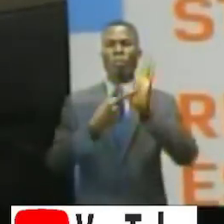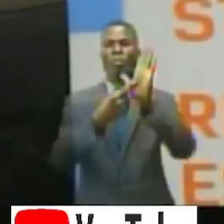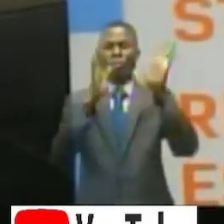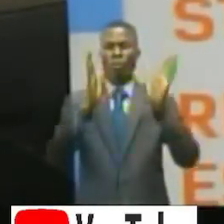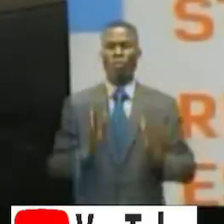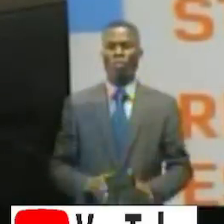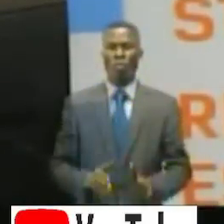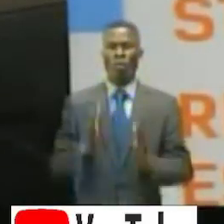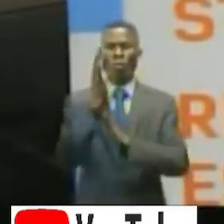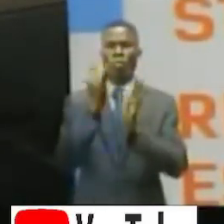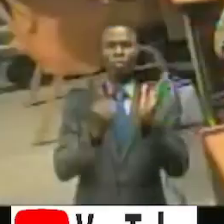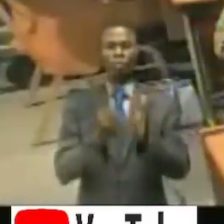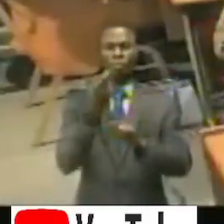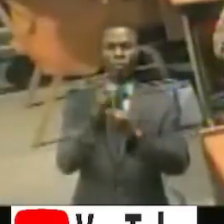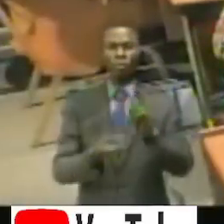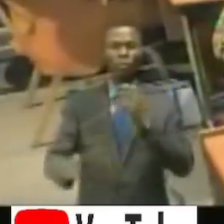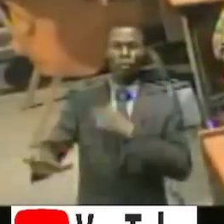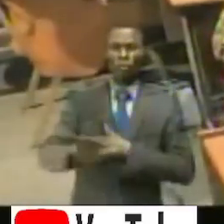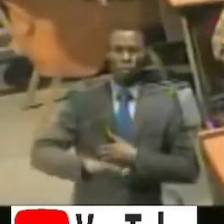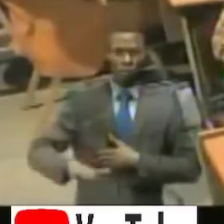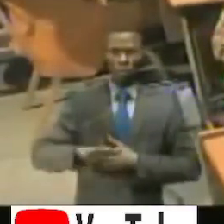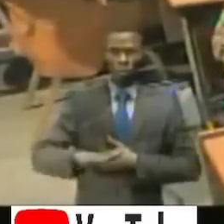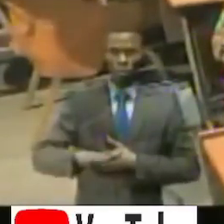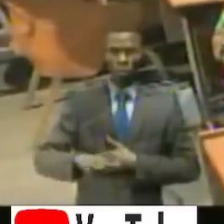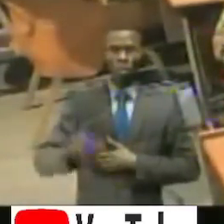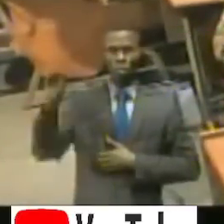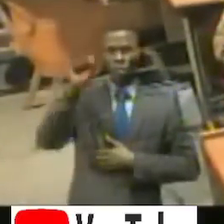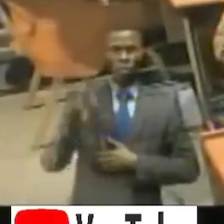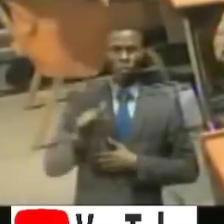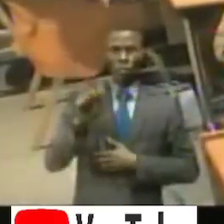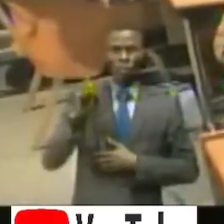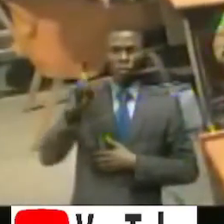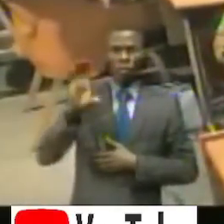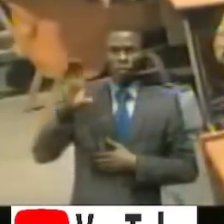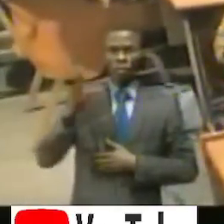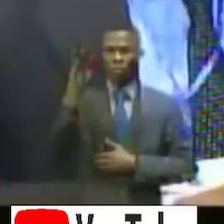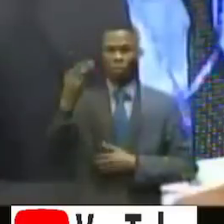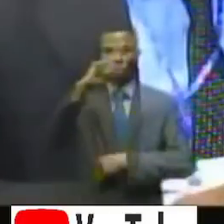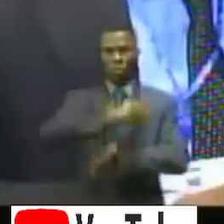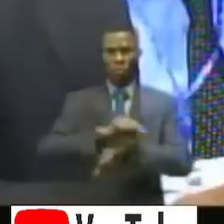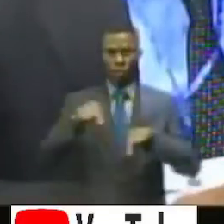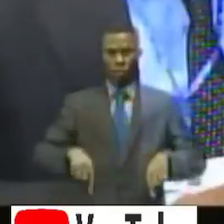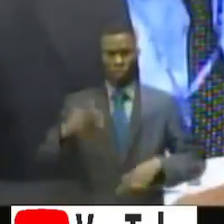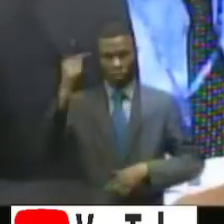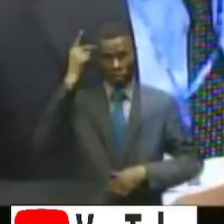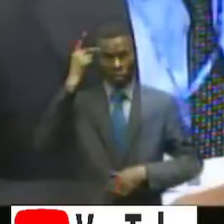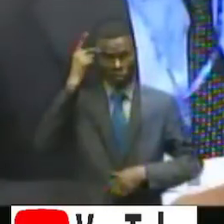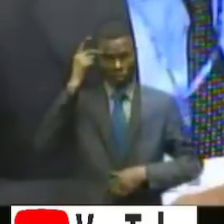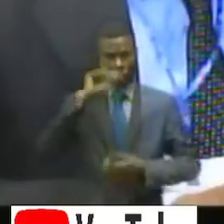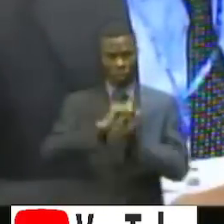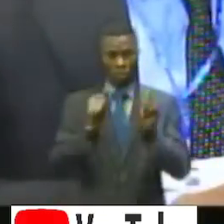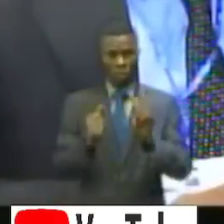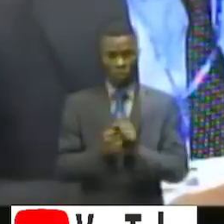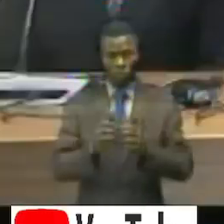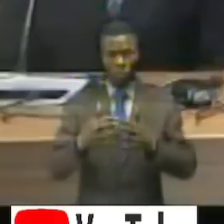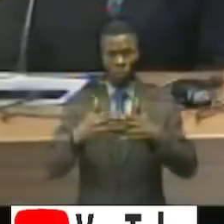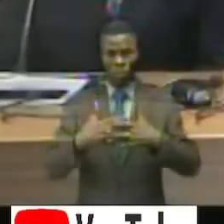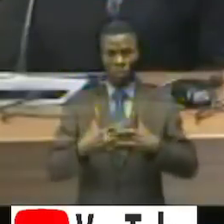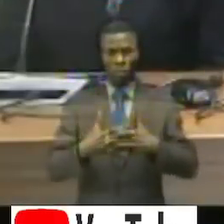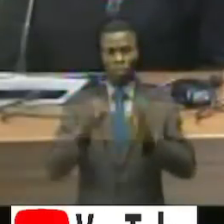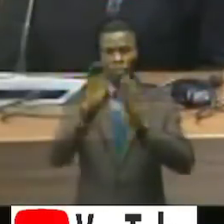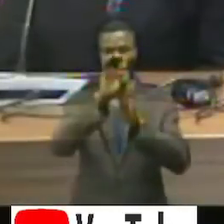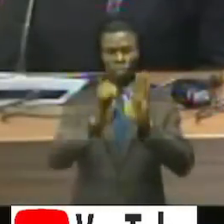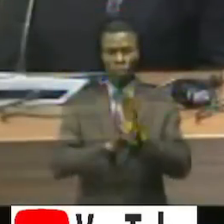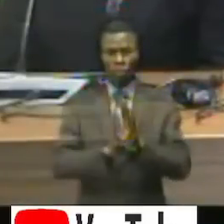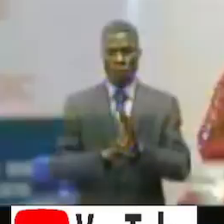16 pays membres de la SADC autour d'une table. Pendant 3 jours à Kinshasa, pour renforcer son appareil statistique, la